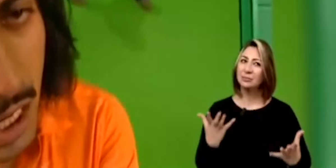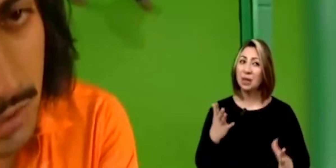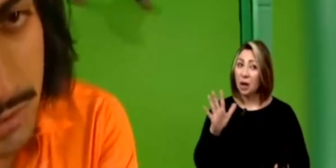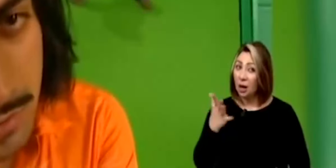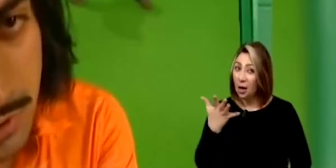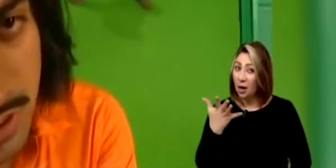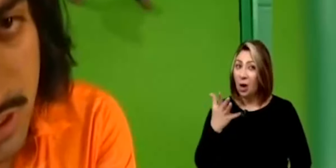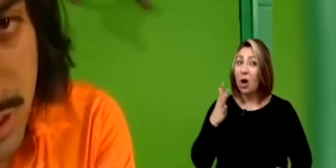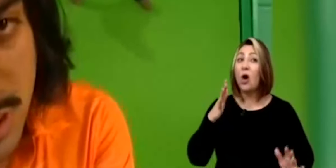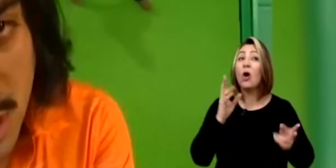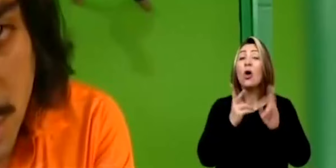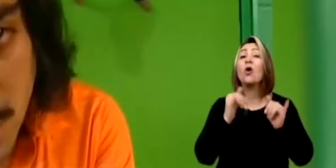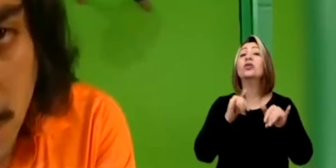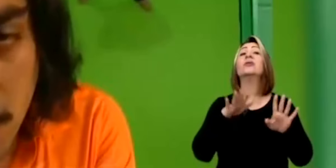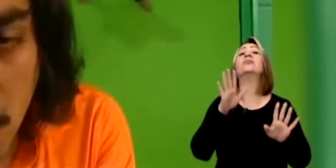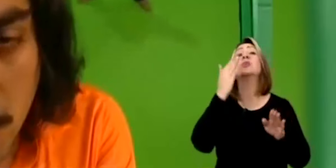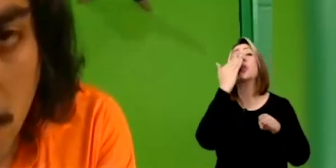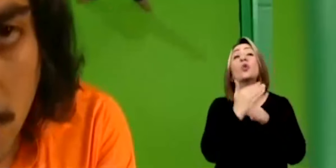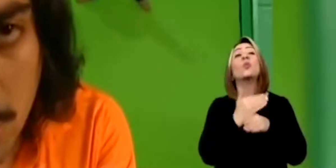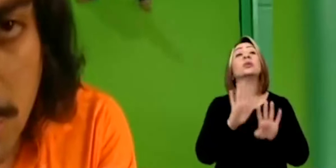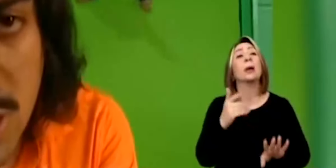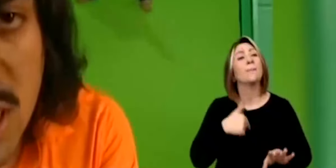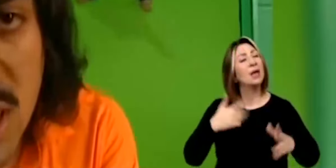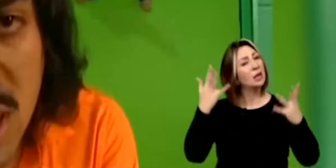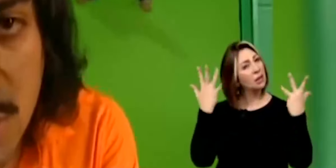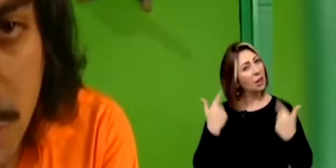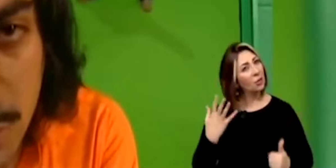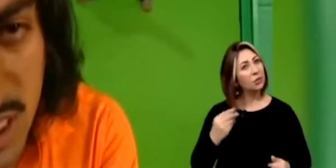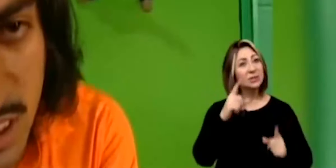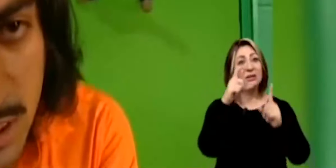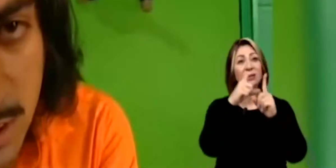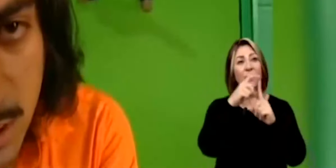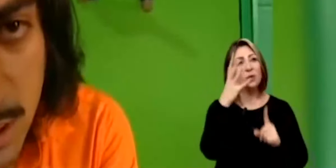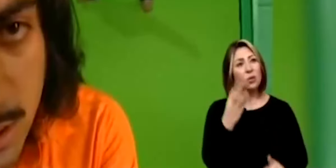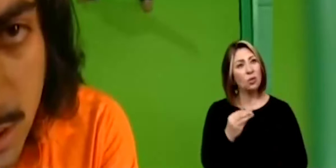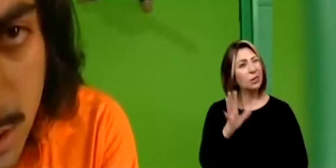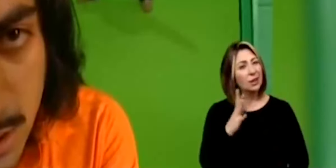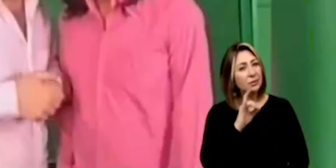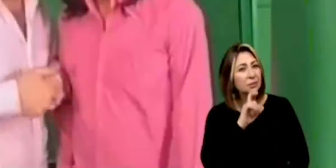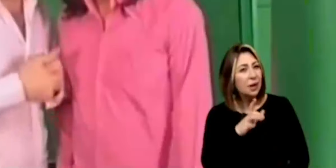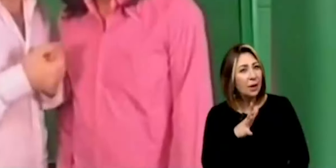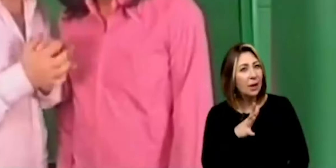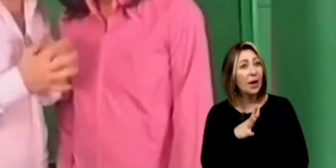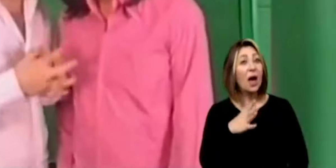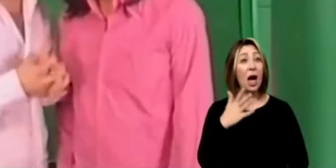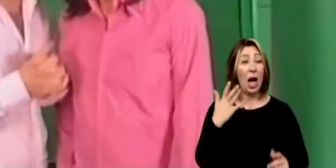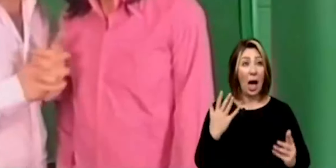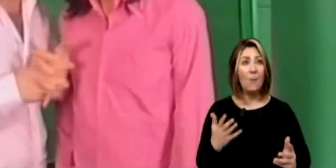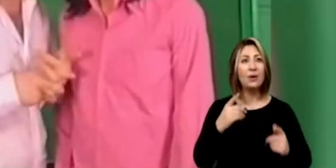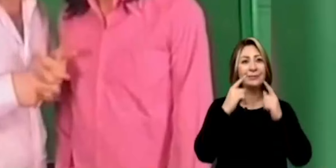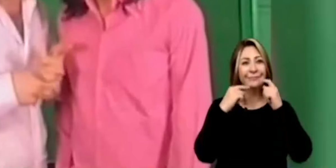Ha, uymuyorsa sana eğer, ben gelin olayım, sen damat ol. Ne dersin dayı? Fakat